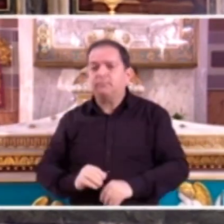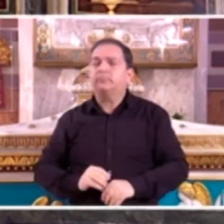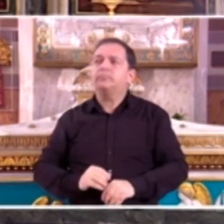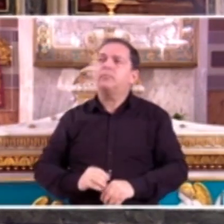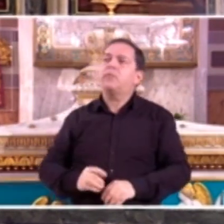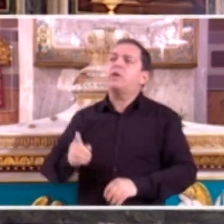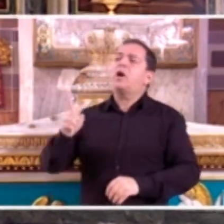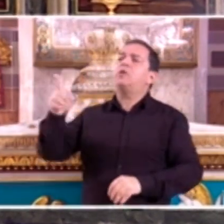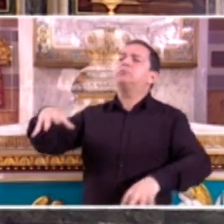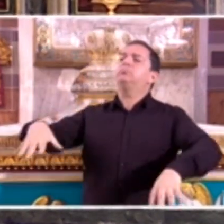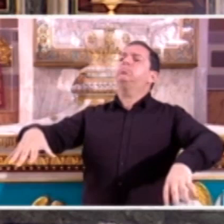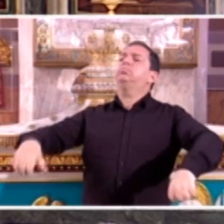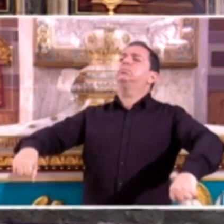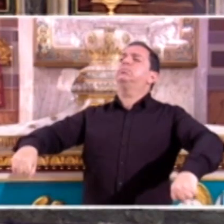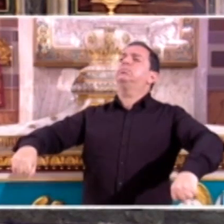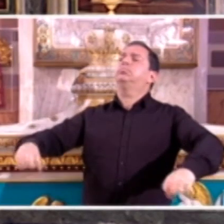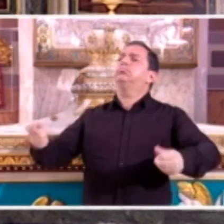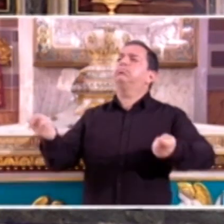Όπως υπό του κράτου σου,